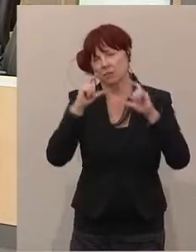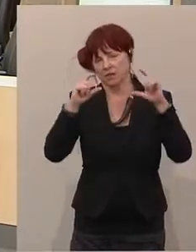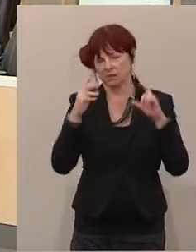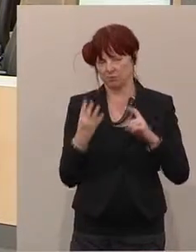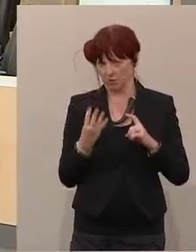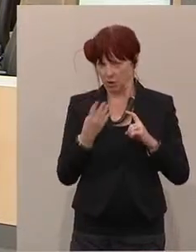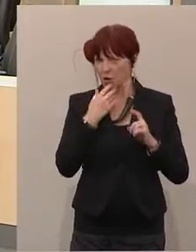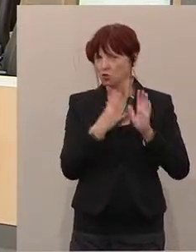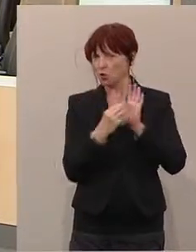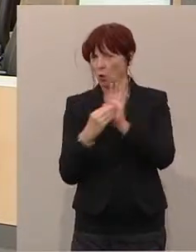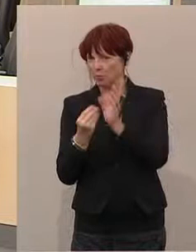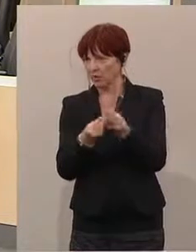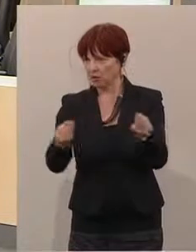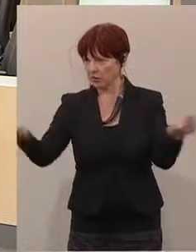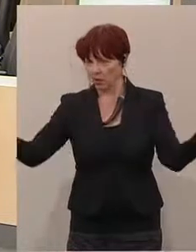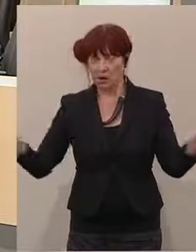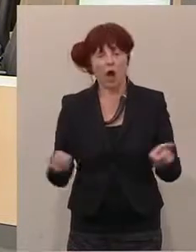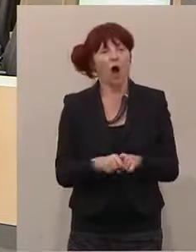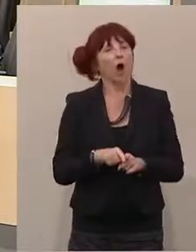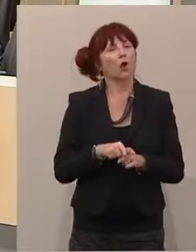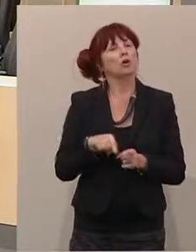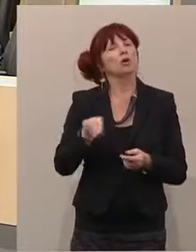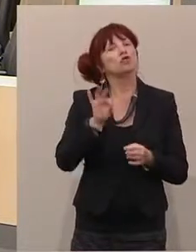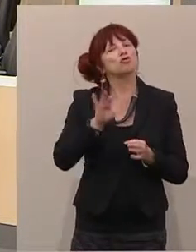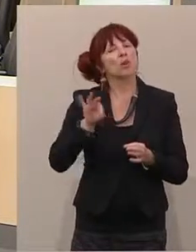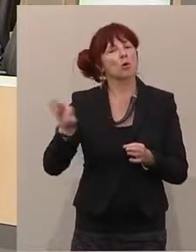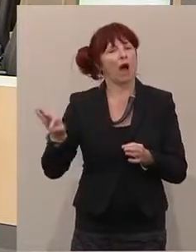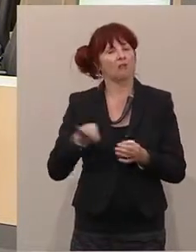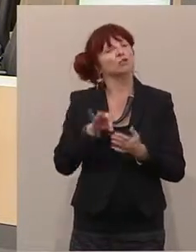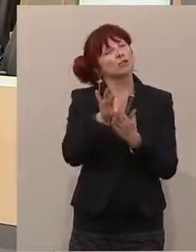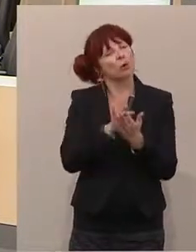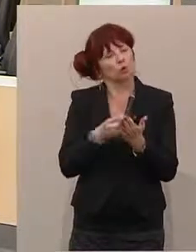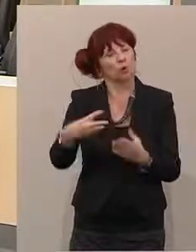Im Übrigen ist dieser Antrag auch dem stenografischen Protokoll beigelegt worden.